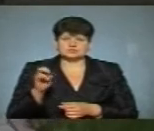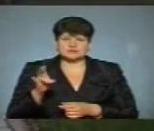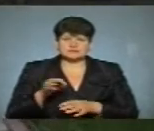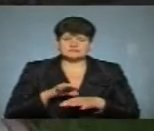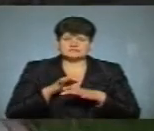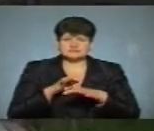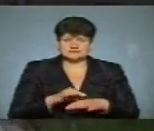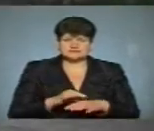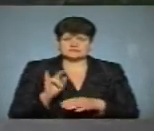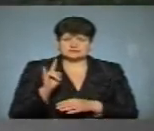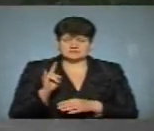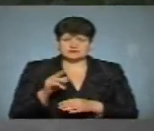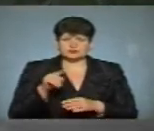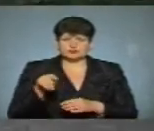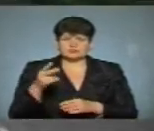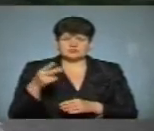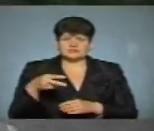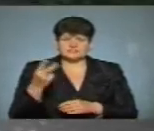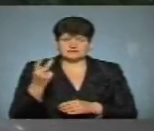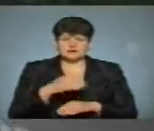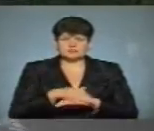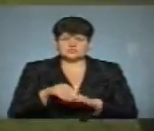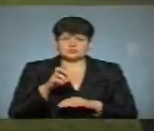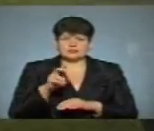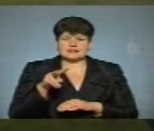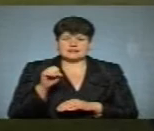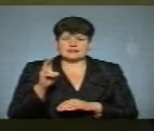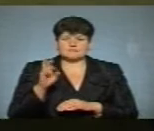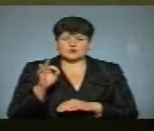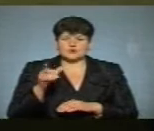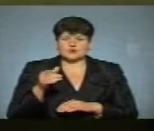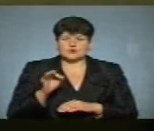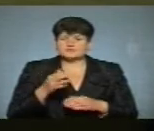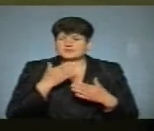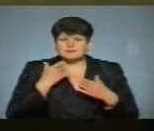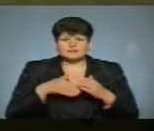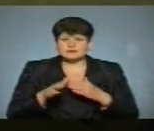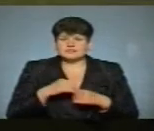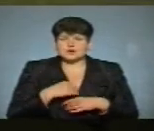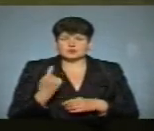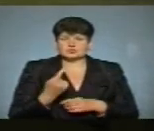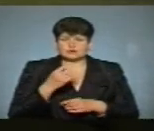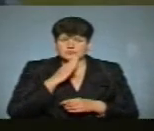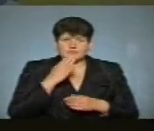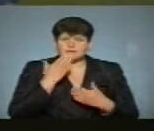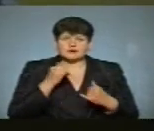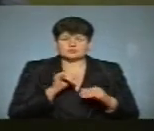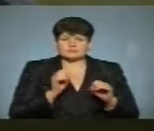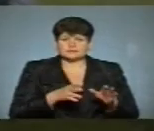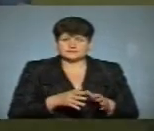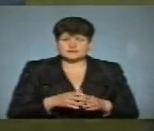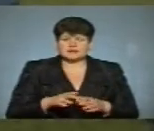дитячий садок номер 22 на вулиці Богдана Лепкого. Мушу, бо нема виходу, я сама одинока мама, мені нема де лишити.